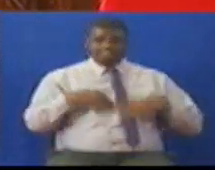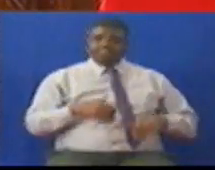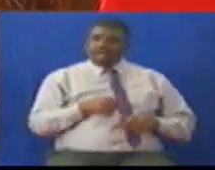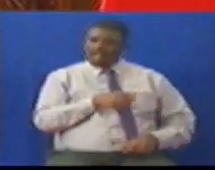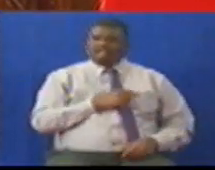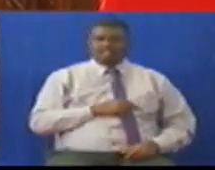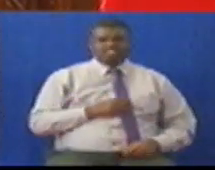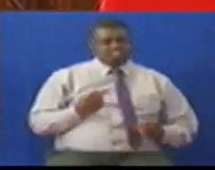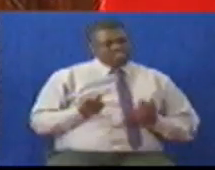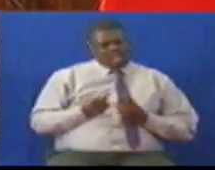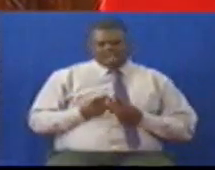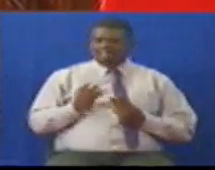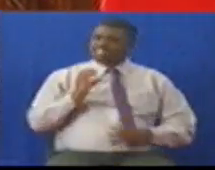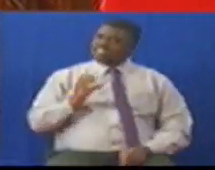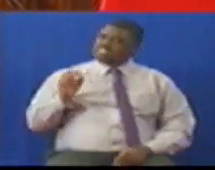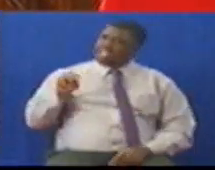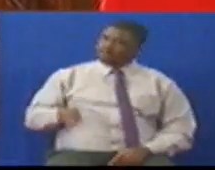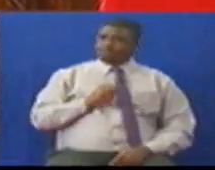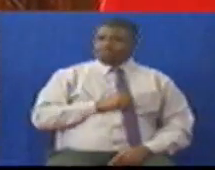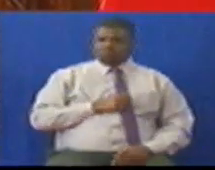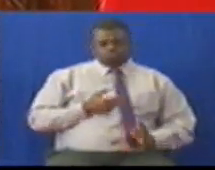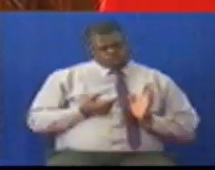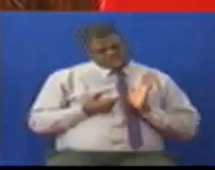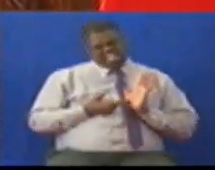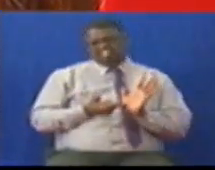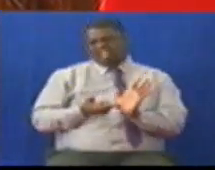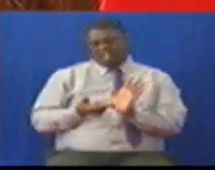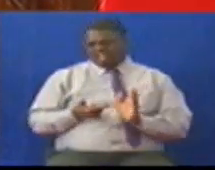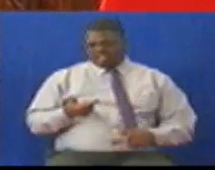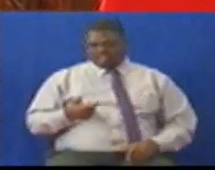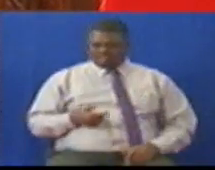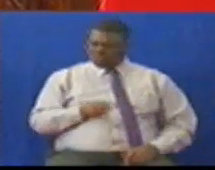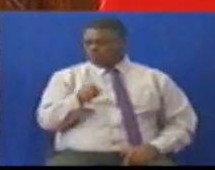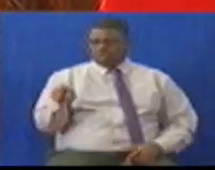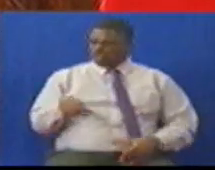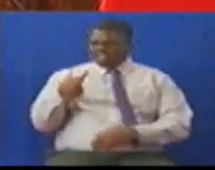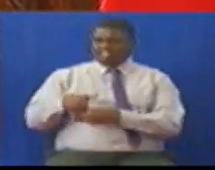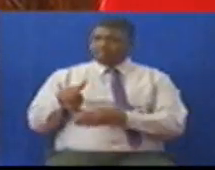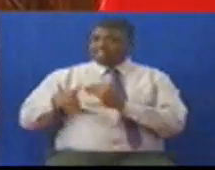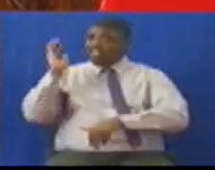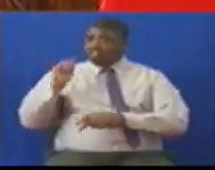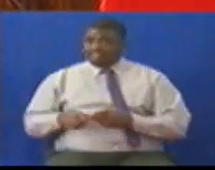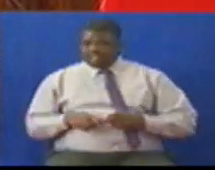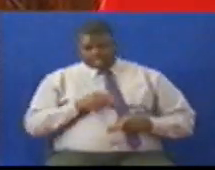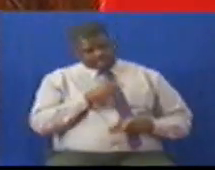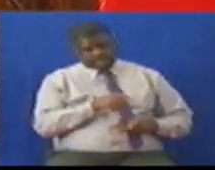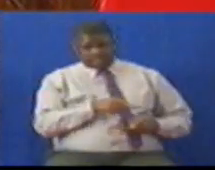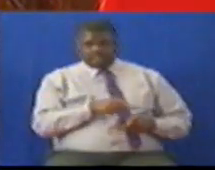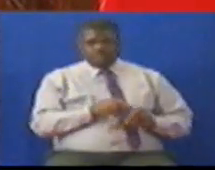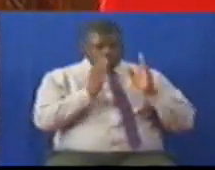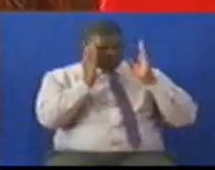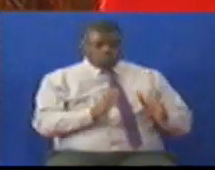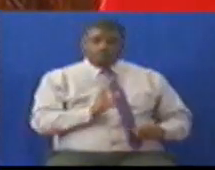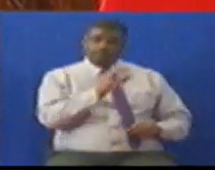zaidi ya viongozi wao? Mheshimiwa Spika, serikali inashauriwa irudi kwenye maadili ya utumishi wa umma inayoainisha kwamba wakuu wa